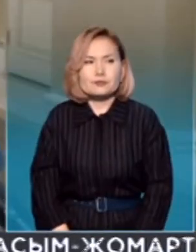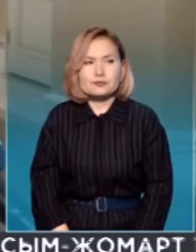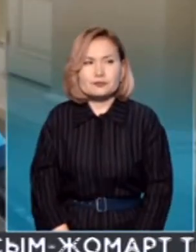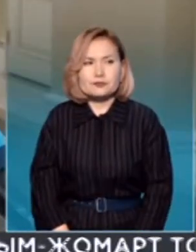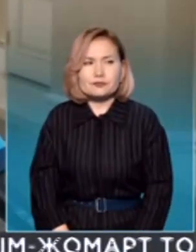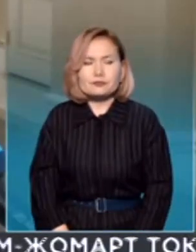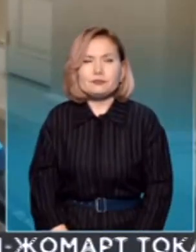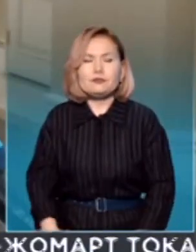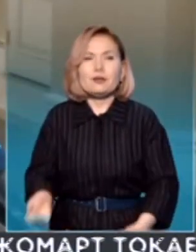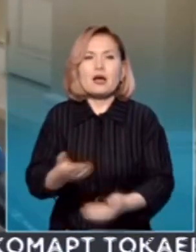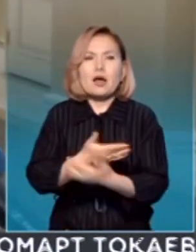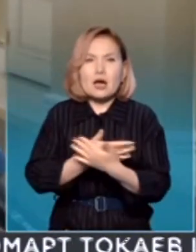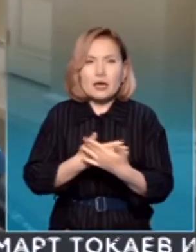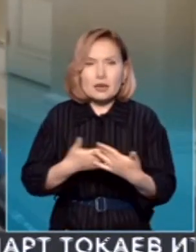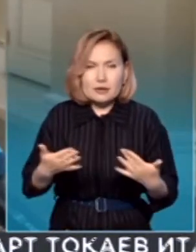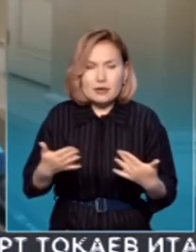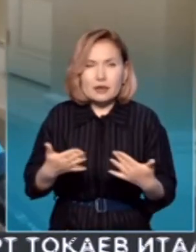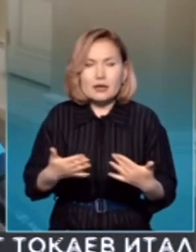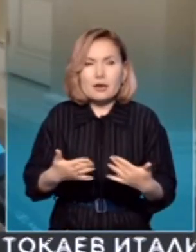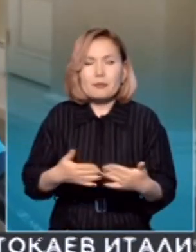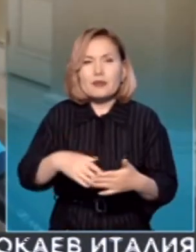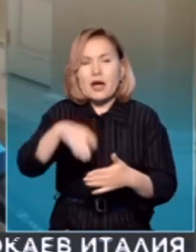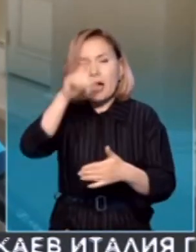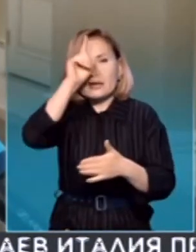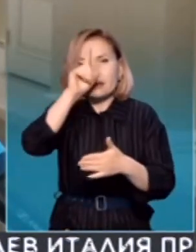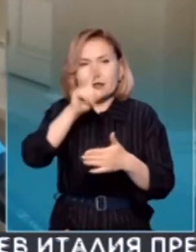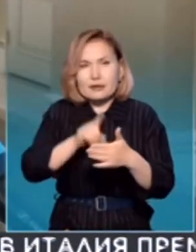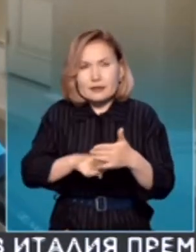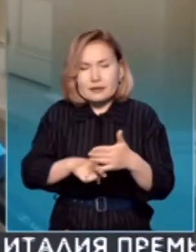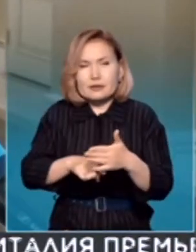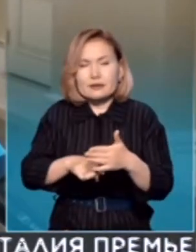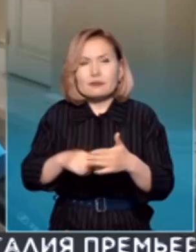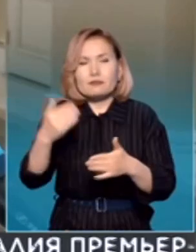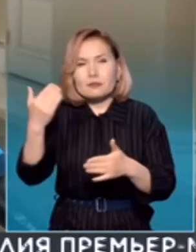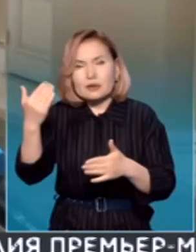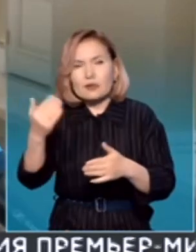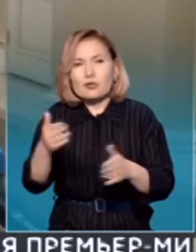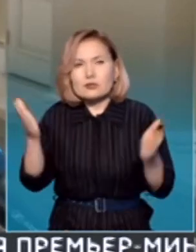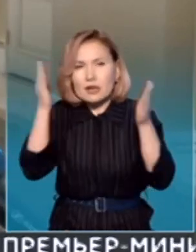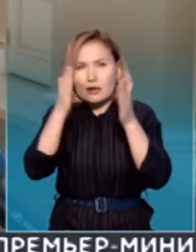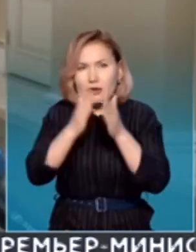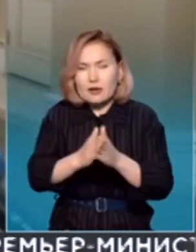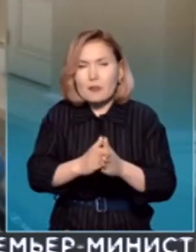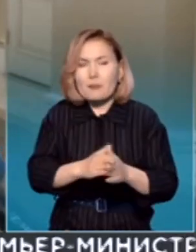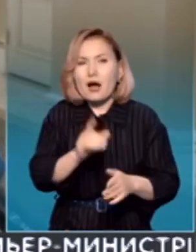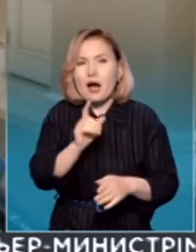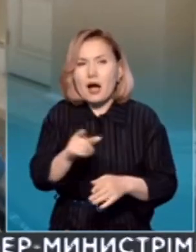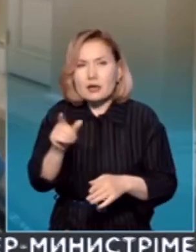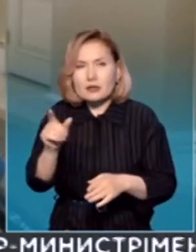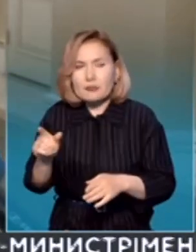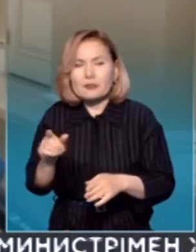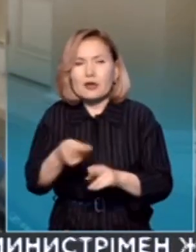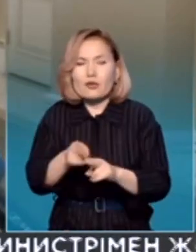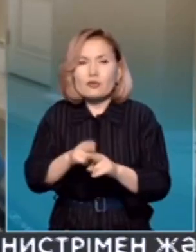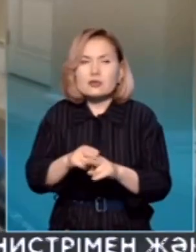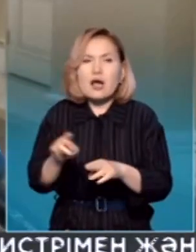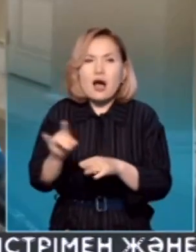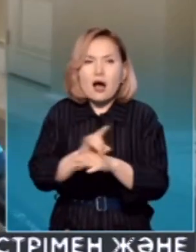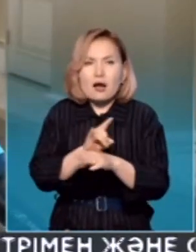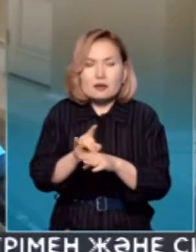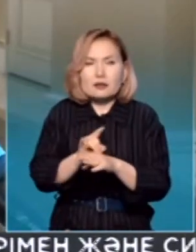Деструктивті дін атын жамылған ағымдарменен жұмыс жасауда, жұмыстарды жүргізу, оны